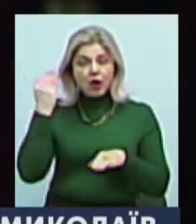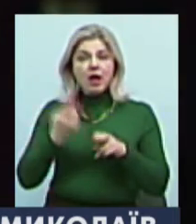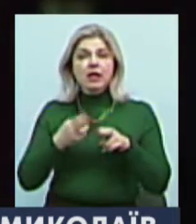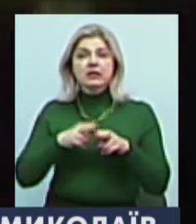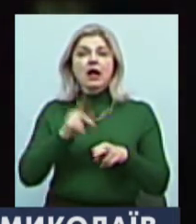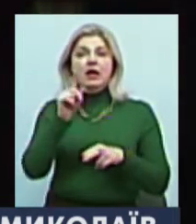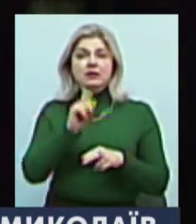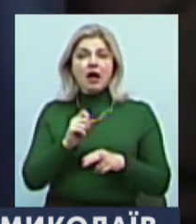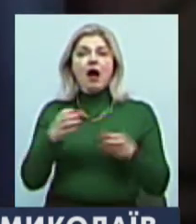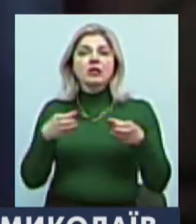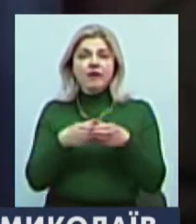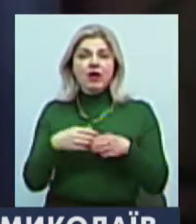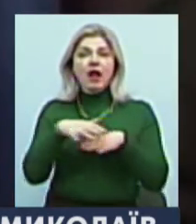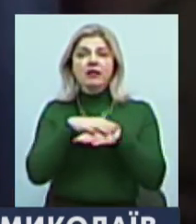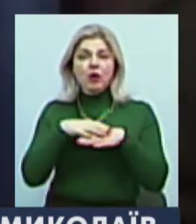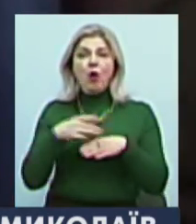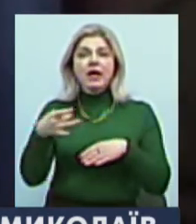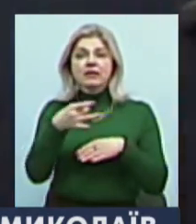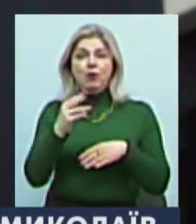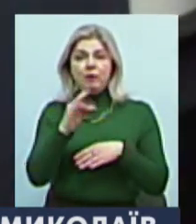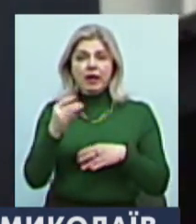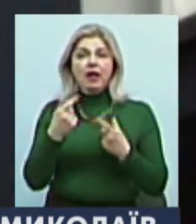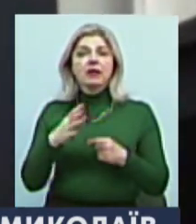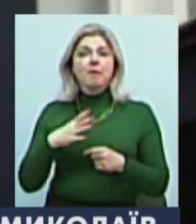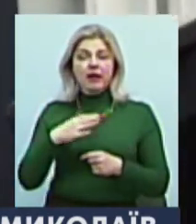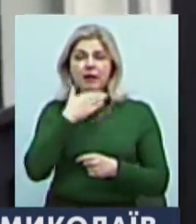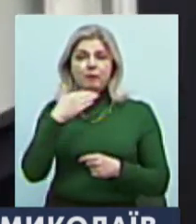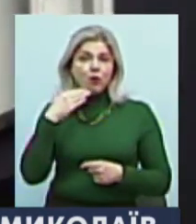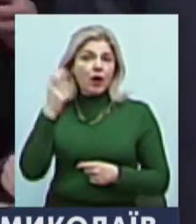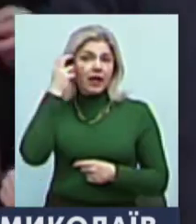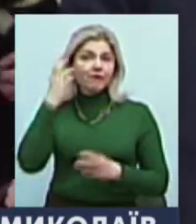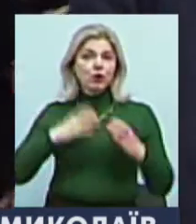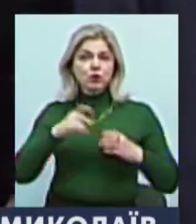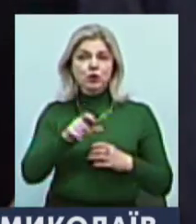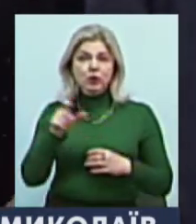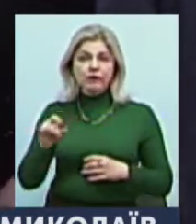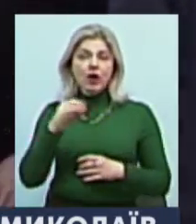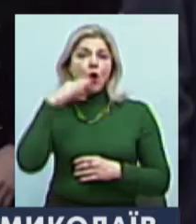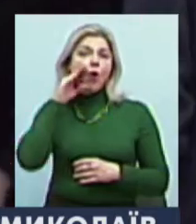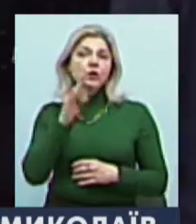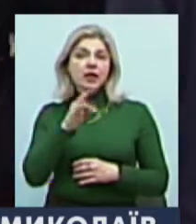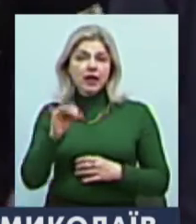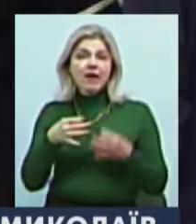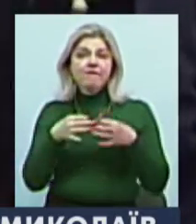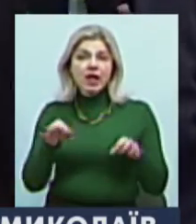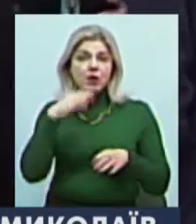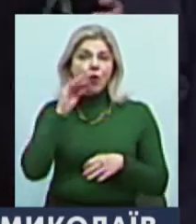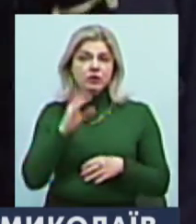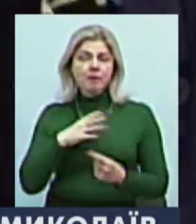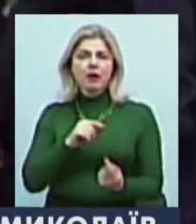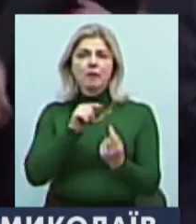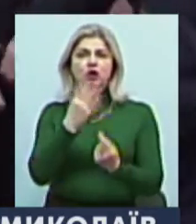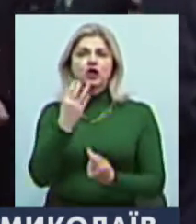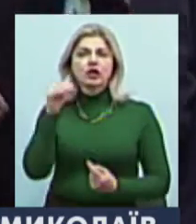Загін Української Народної Республіки, в якому було кілька сотень київських студентів і козаків вільного козацтва, протистояв